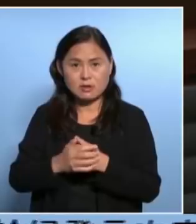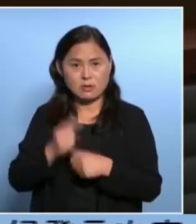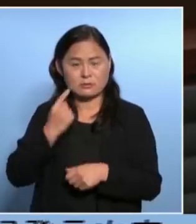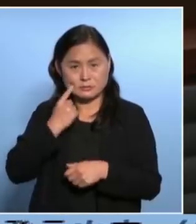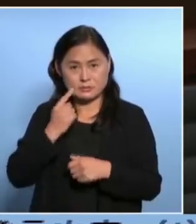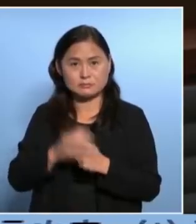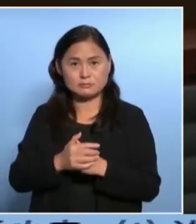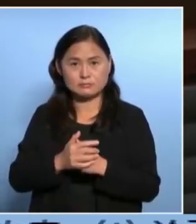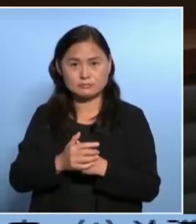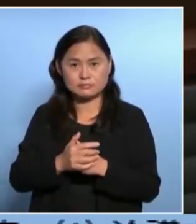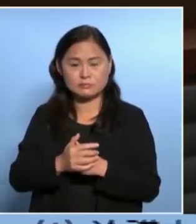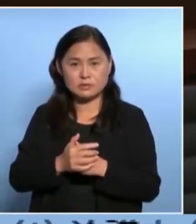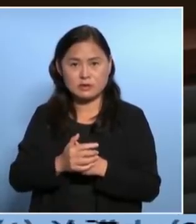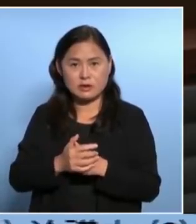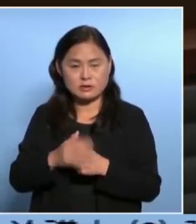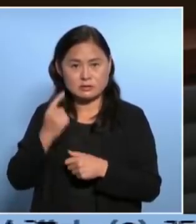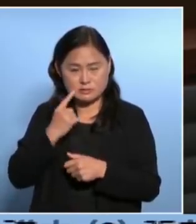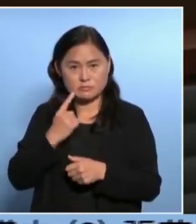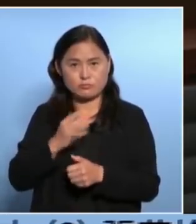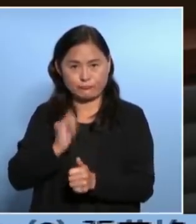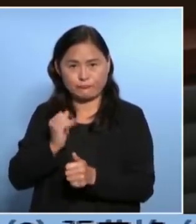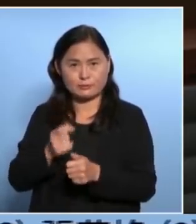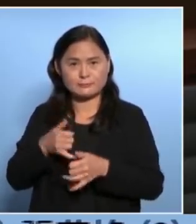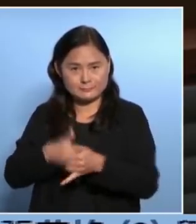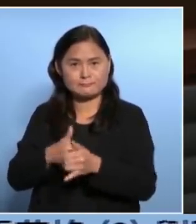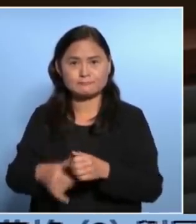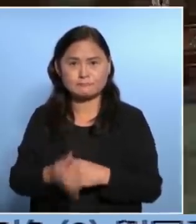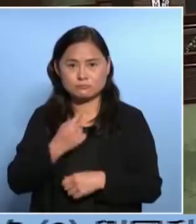嚴厲，是很認真地跟進這件事。